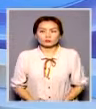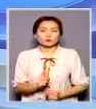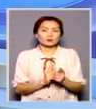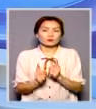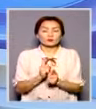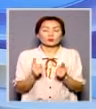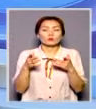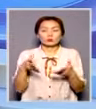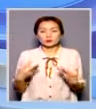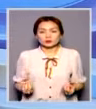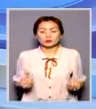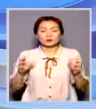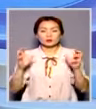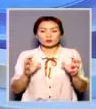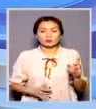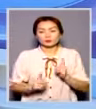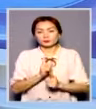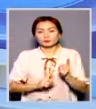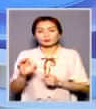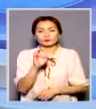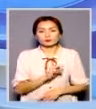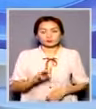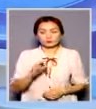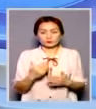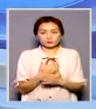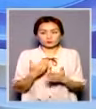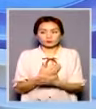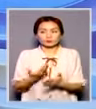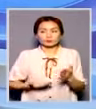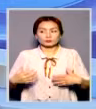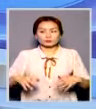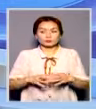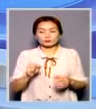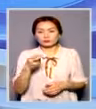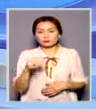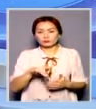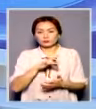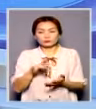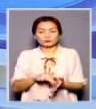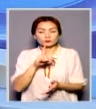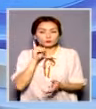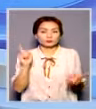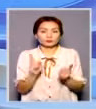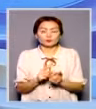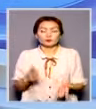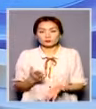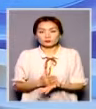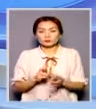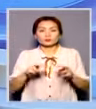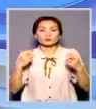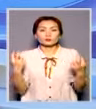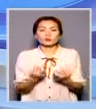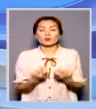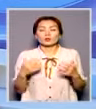Референдум «Жарқын болашақ» конституциялық реформалар жөніндегі ақпараттық түсіндіру тобы Абай орталығында студенттермен кездесті. Отырыс